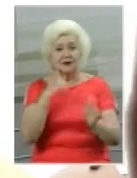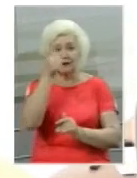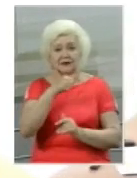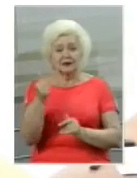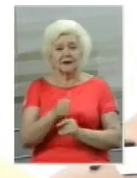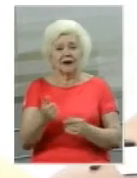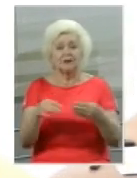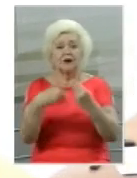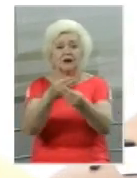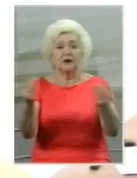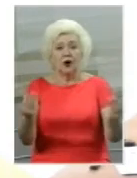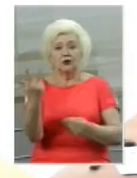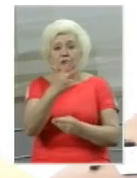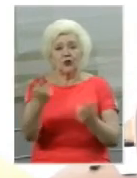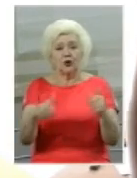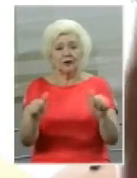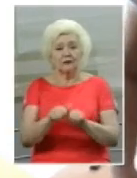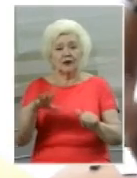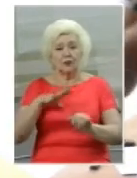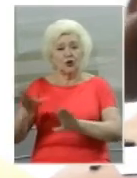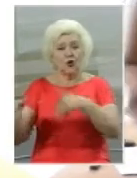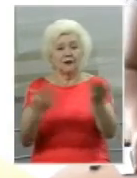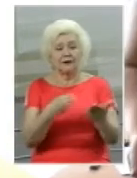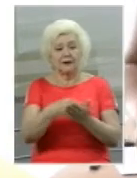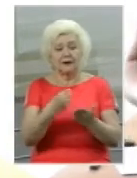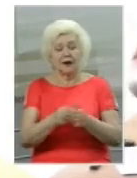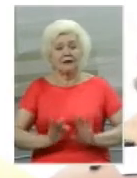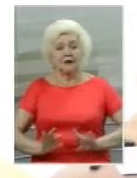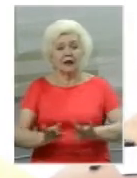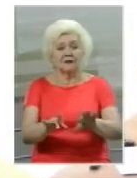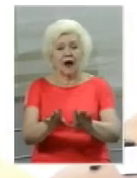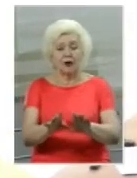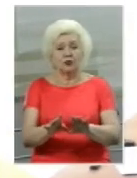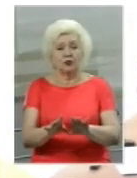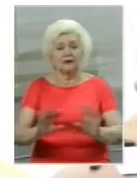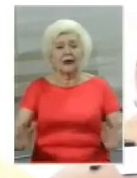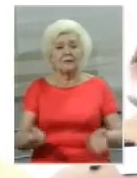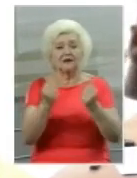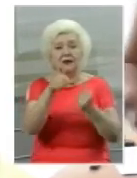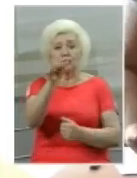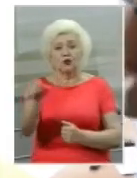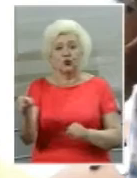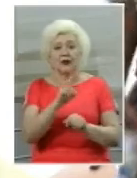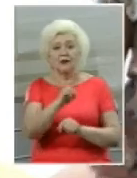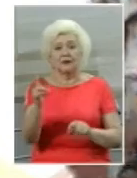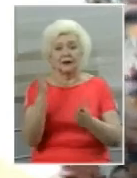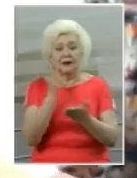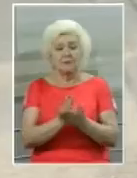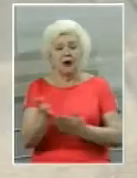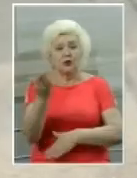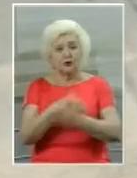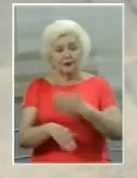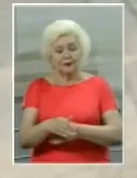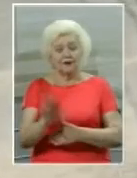трьом організаціям були виділені кошти на заходи із підтримки людей, які мають